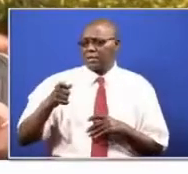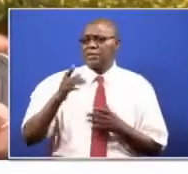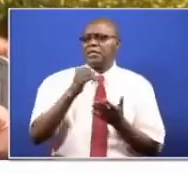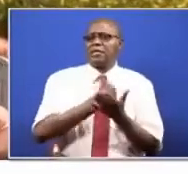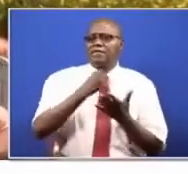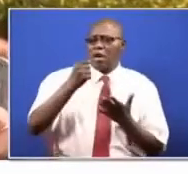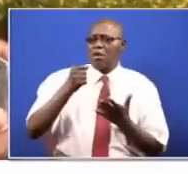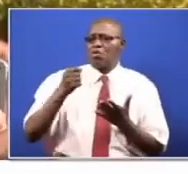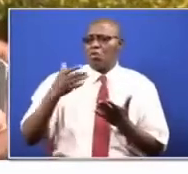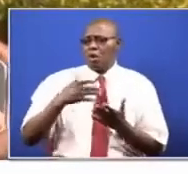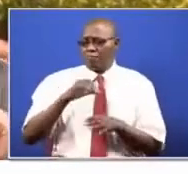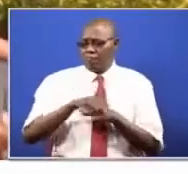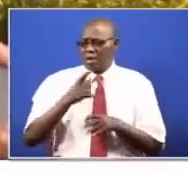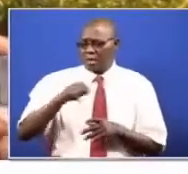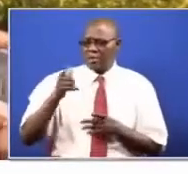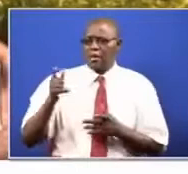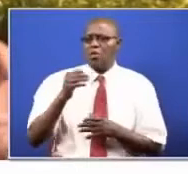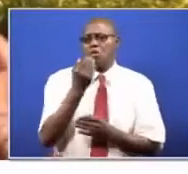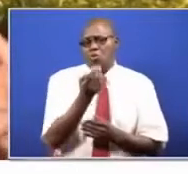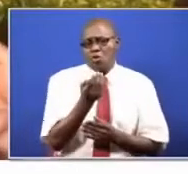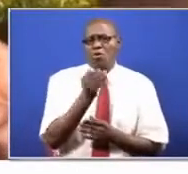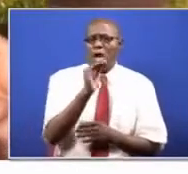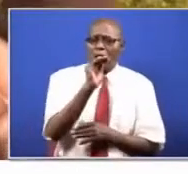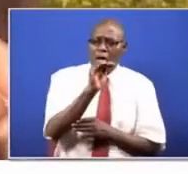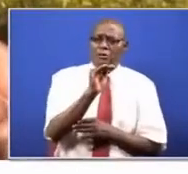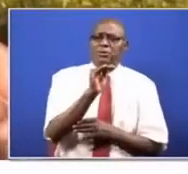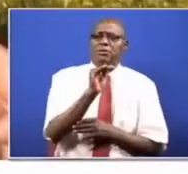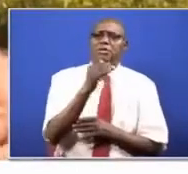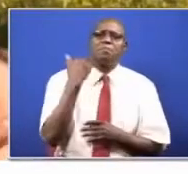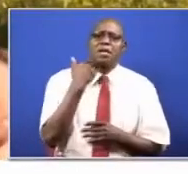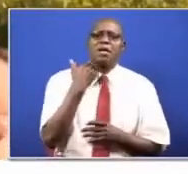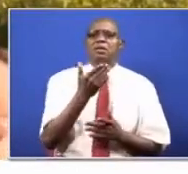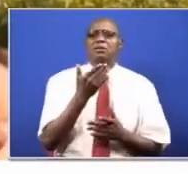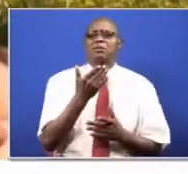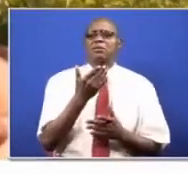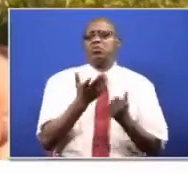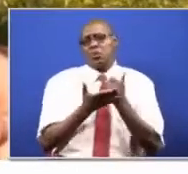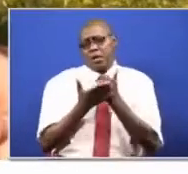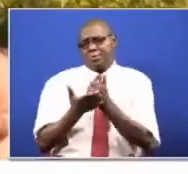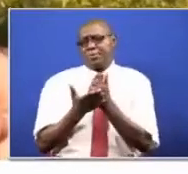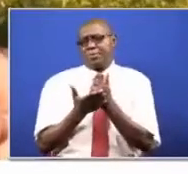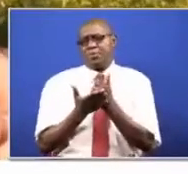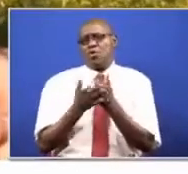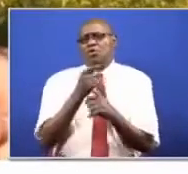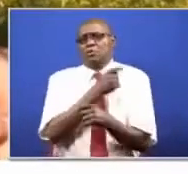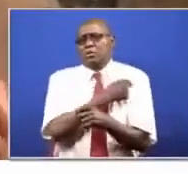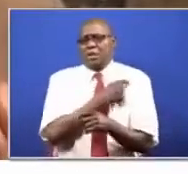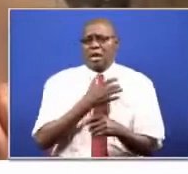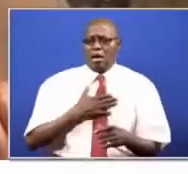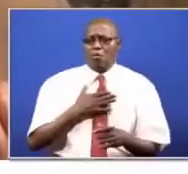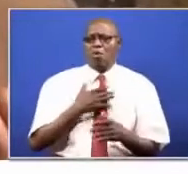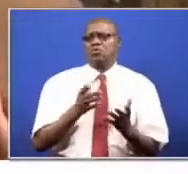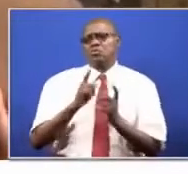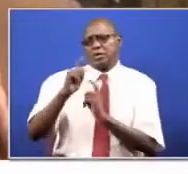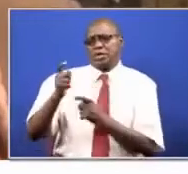tunawaomba damu. Mwe mnatusaidia, muitikie wito wetu wa kusaidia hospitali yetu kwa damu.